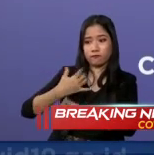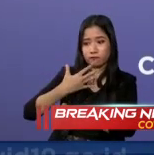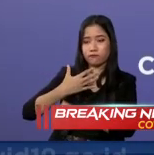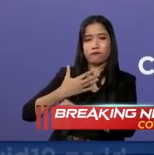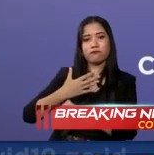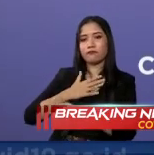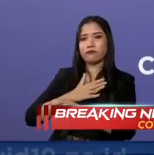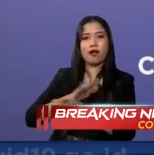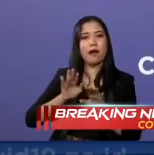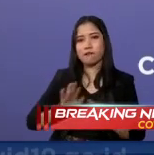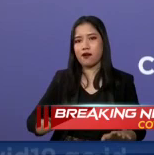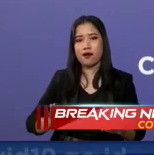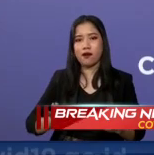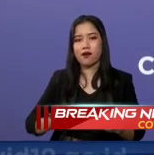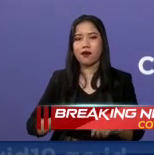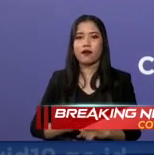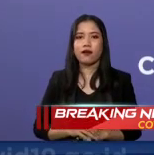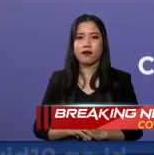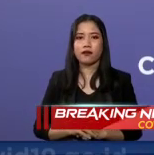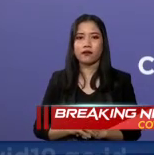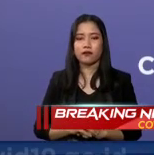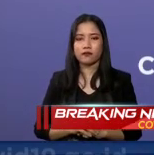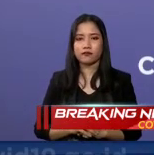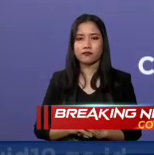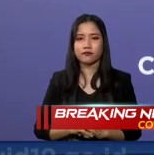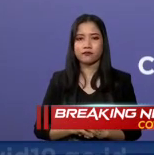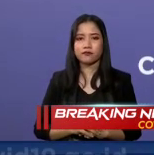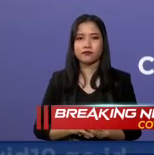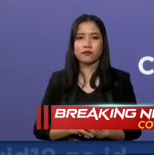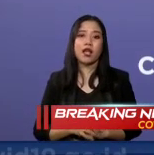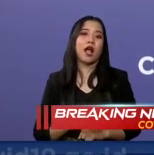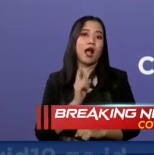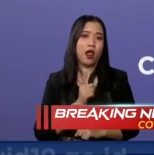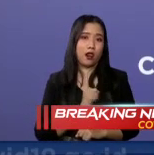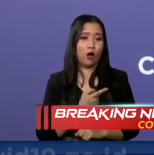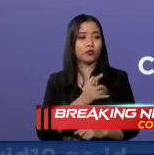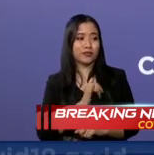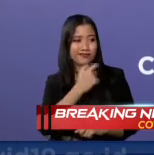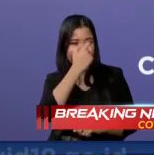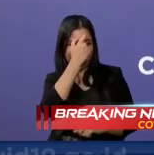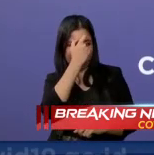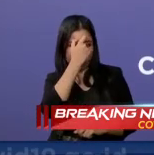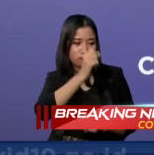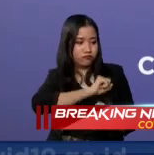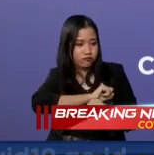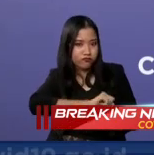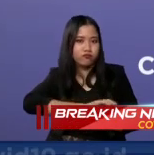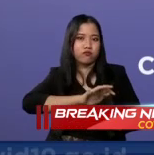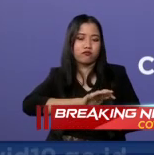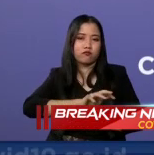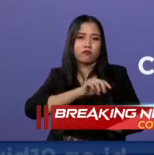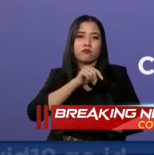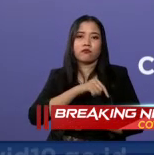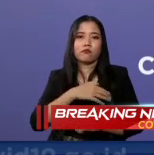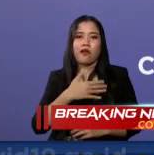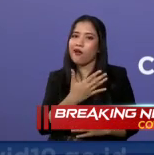19 dari kemungkinan kita seandainya menjadi sakit menularkan ke orang lain